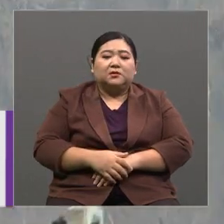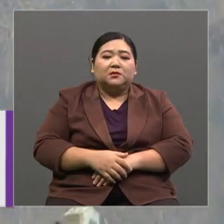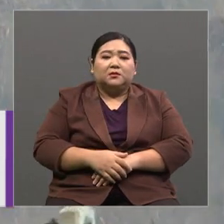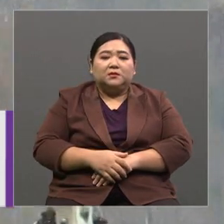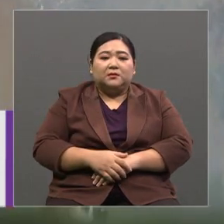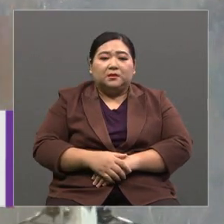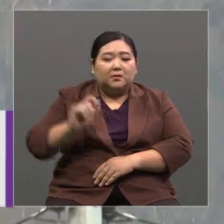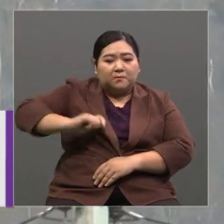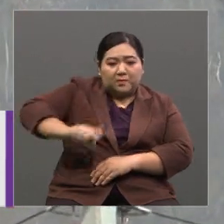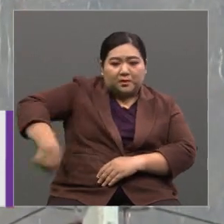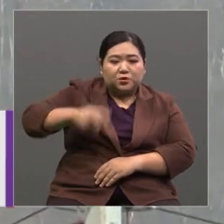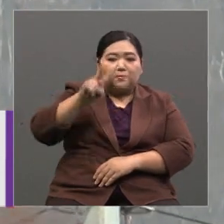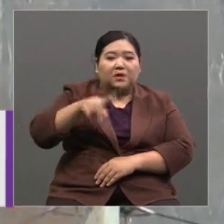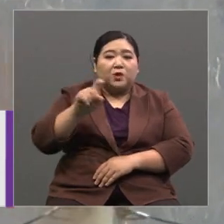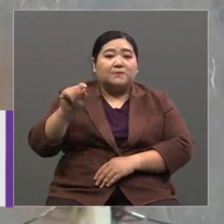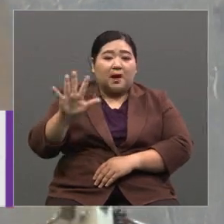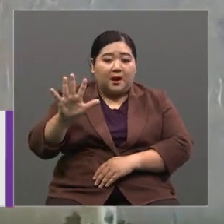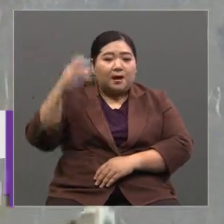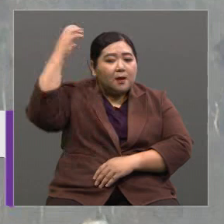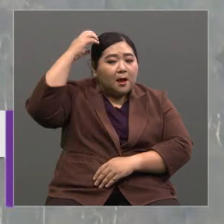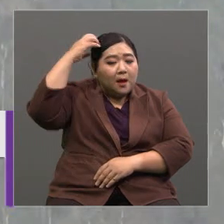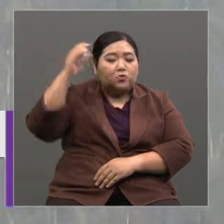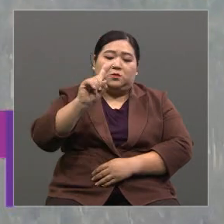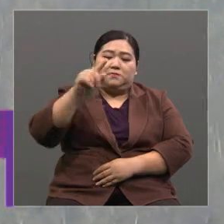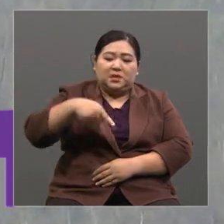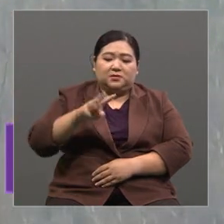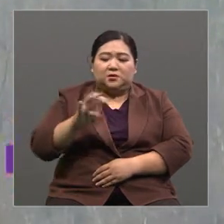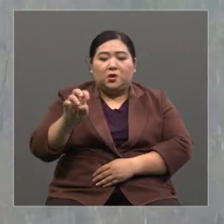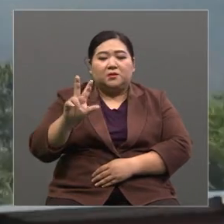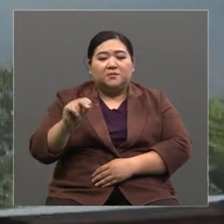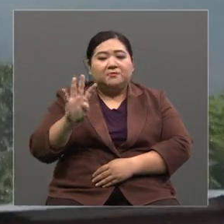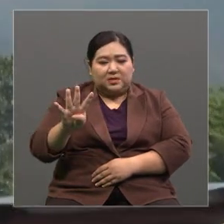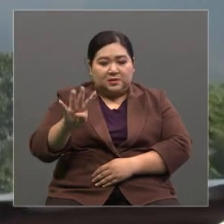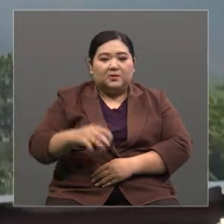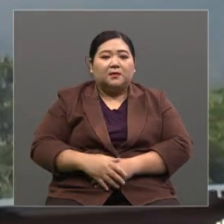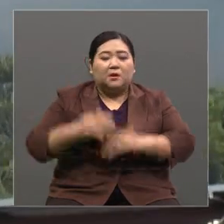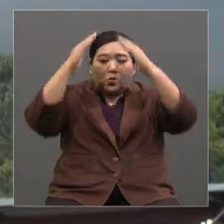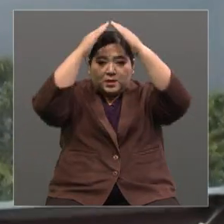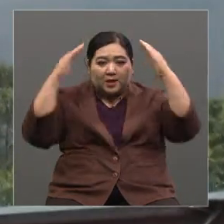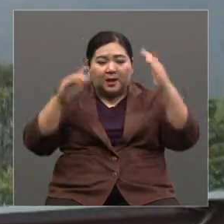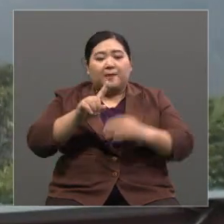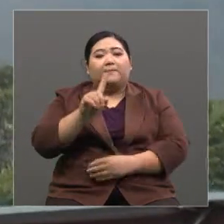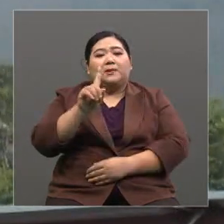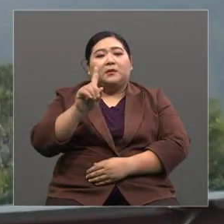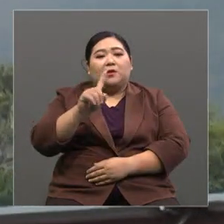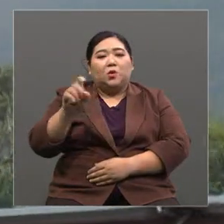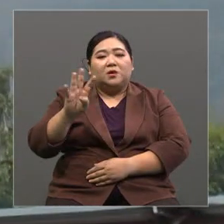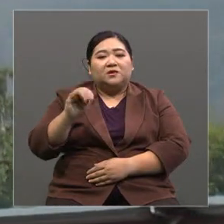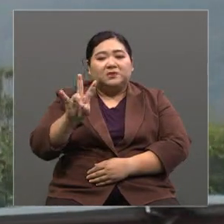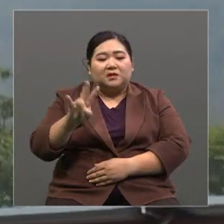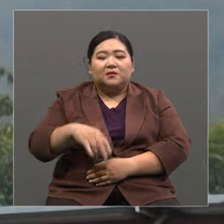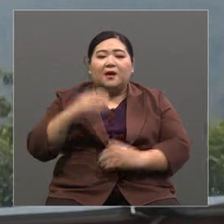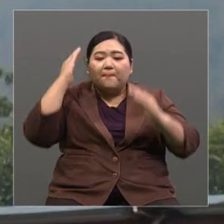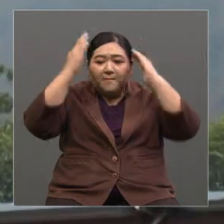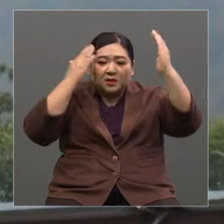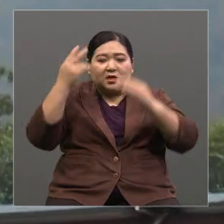จุดสอป่อ่อลาวม 1,434 จุดเวีดนามม 147 จุดและมาเลเซีมีเพีง 2 จดเท